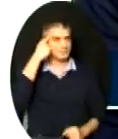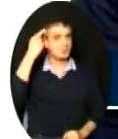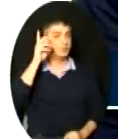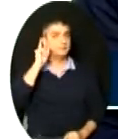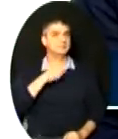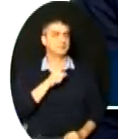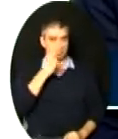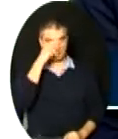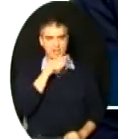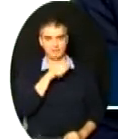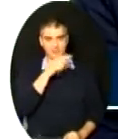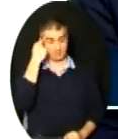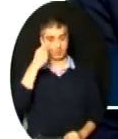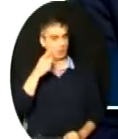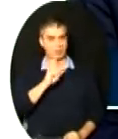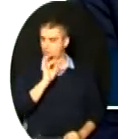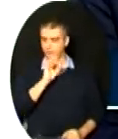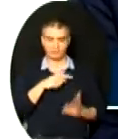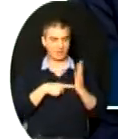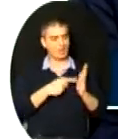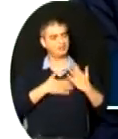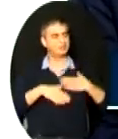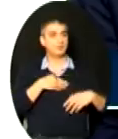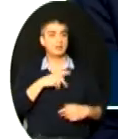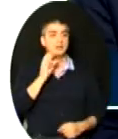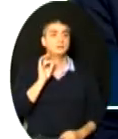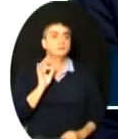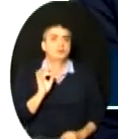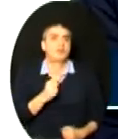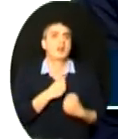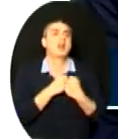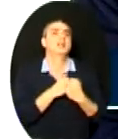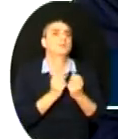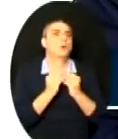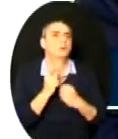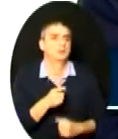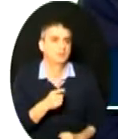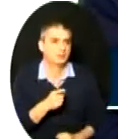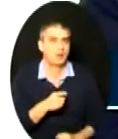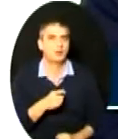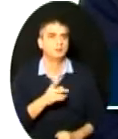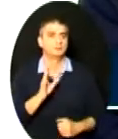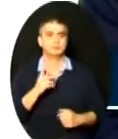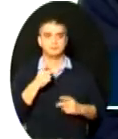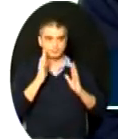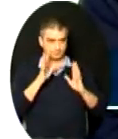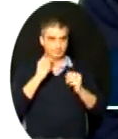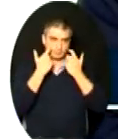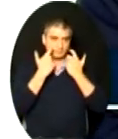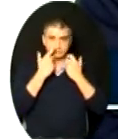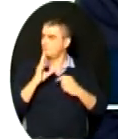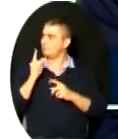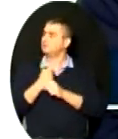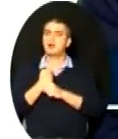וצריך להבין את האידיאולוגיה, לא בשביל להראות סימפתיה, אלא בשביל להתמודד איתה. כך צריך לפקוח עיניים. אין